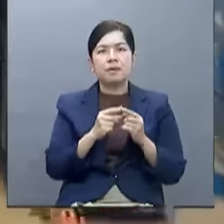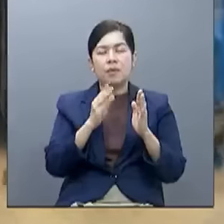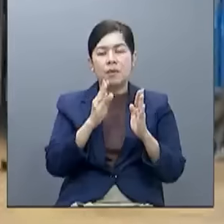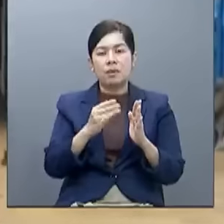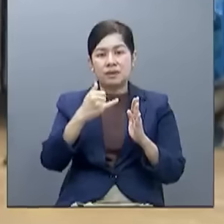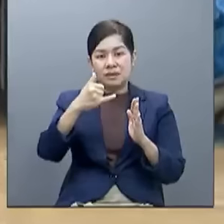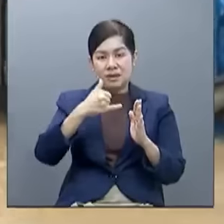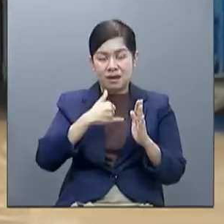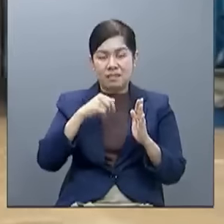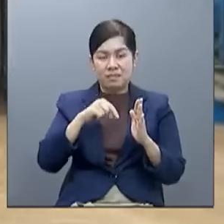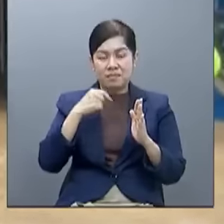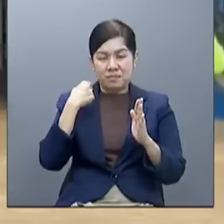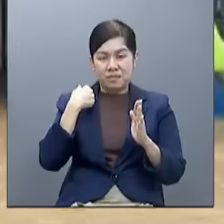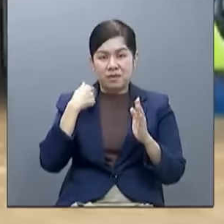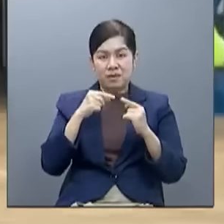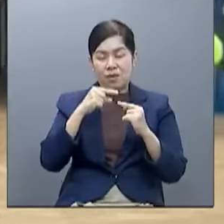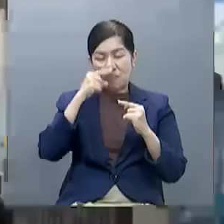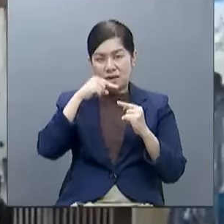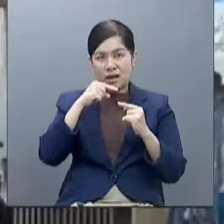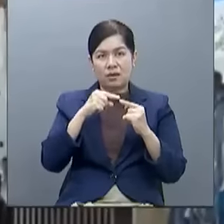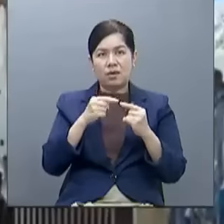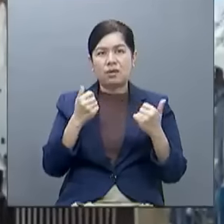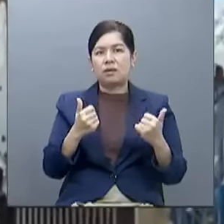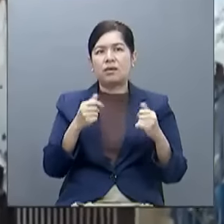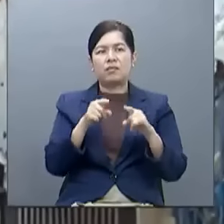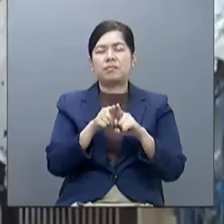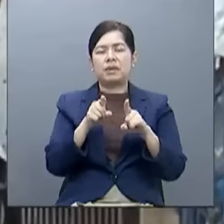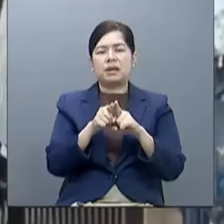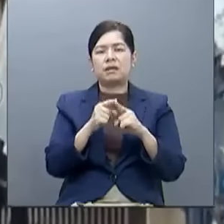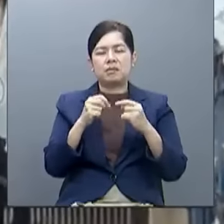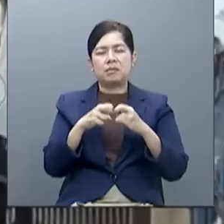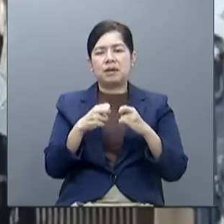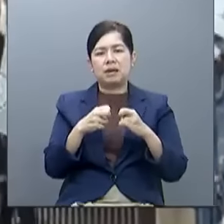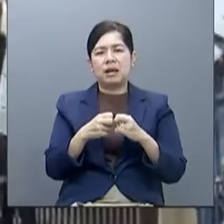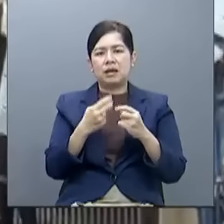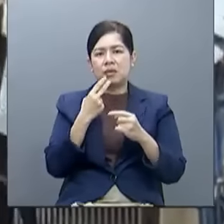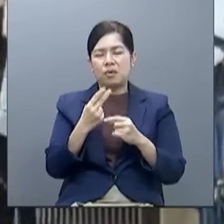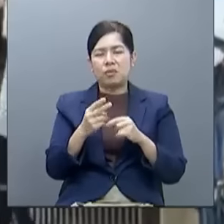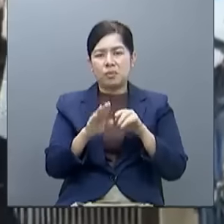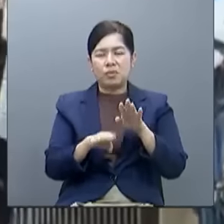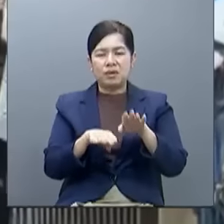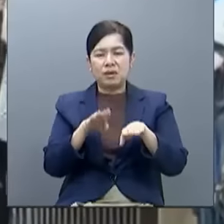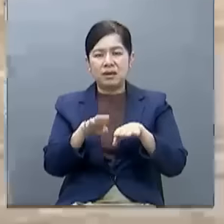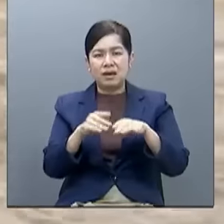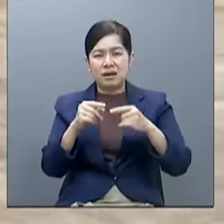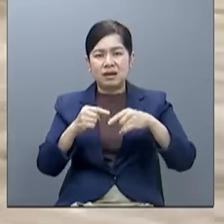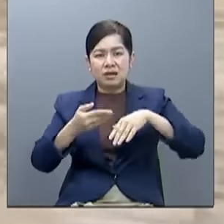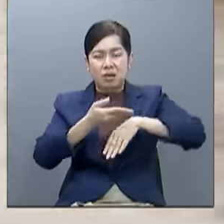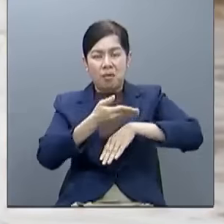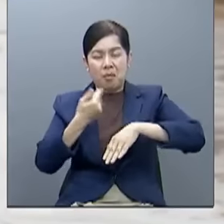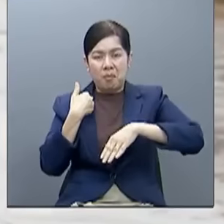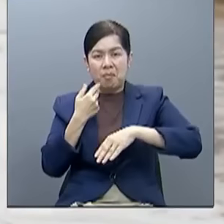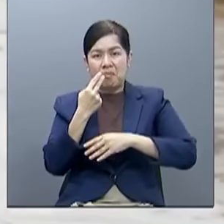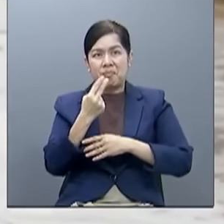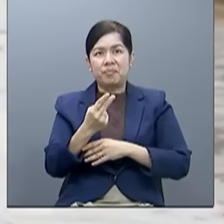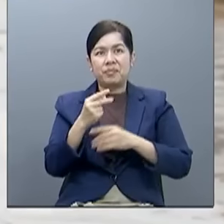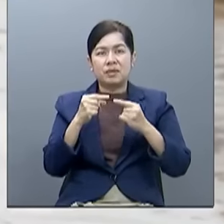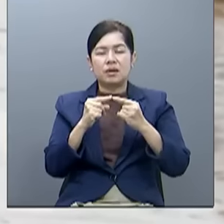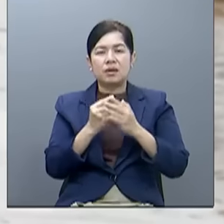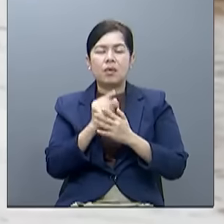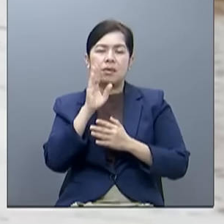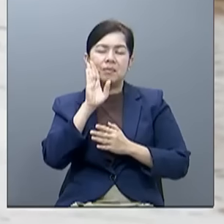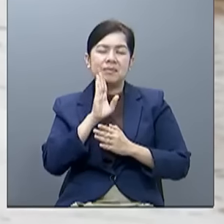ว่าฝั่งแม่สายตอนนี้นะครับก็คือสภาพไม่ได้แตกต่างกันเลยนะครับทุกคนเปื้อนโคลนจากการที่ทีมข่าวได้สอบถามประชาชนที่ข้าม